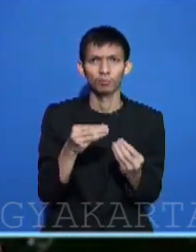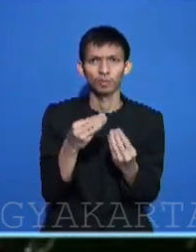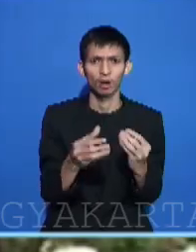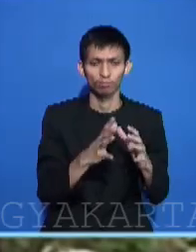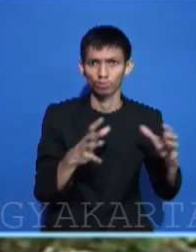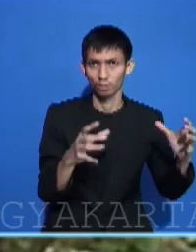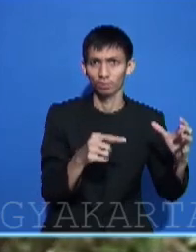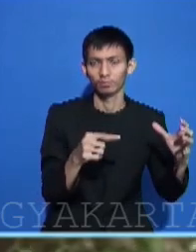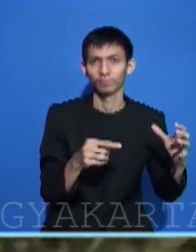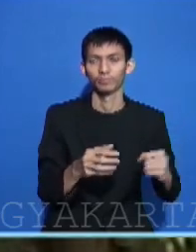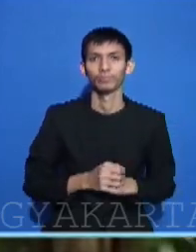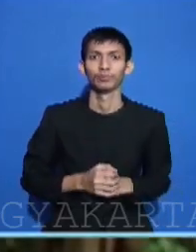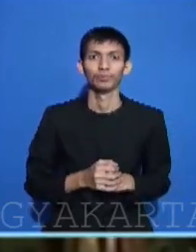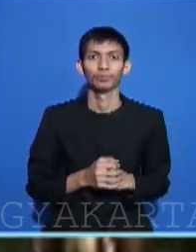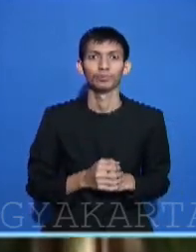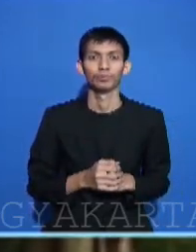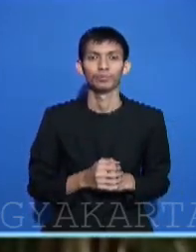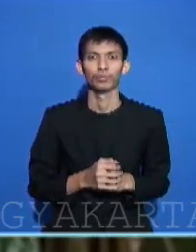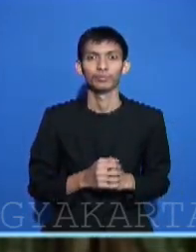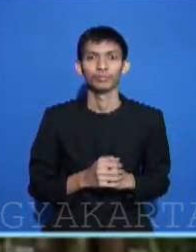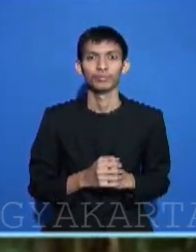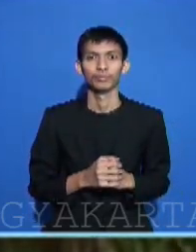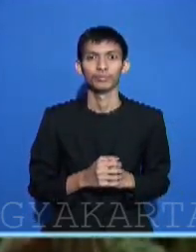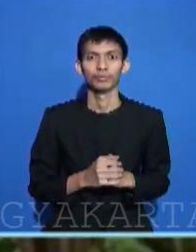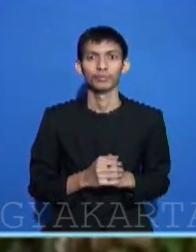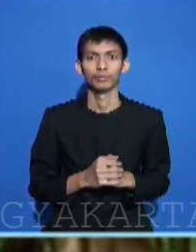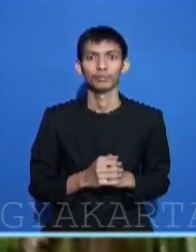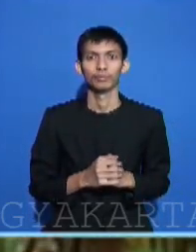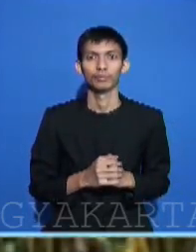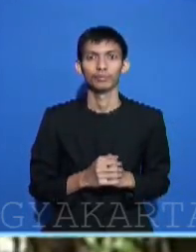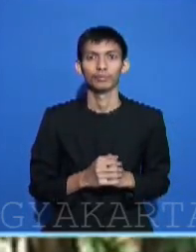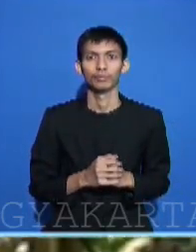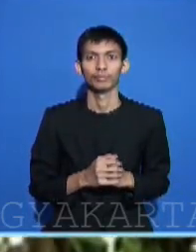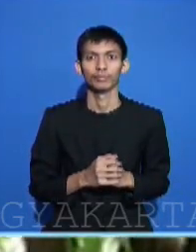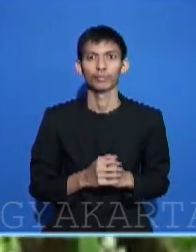soyo katalirangi pun soyo awis reginipun Widianto Lana review